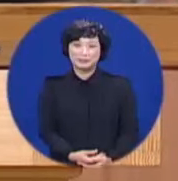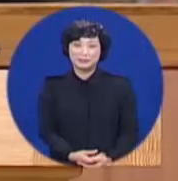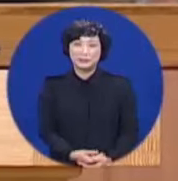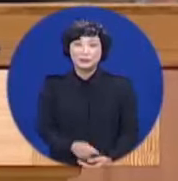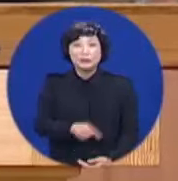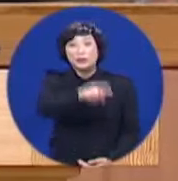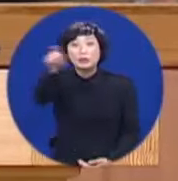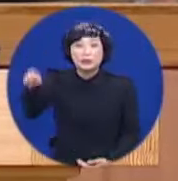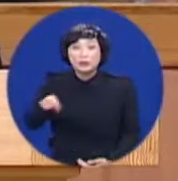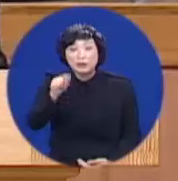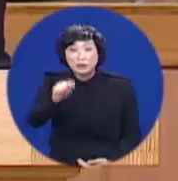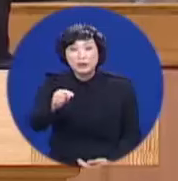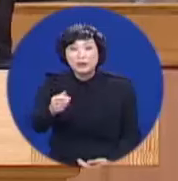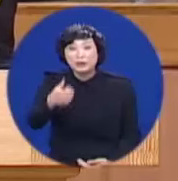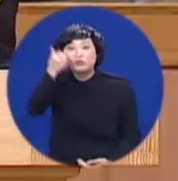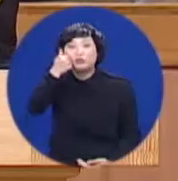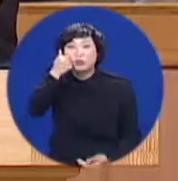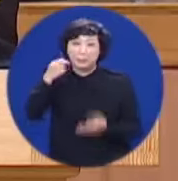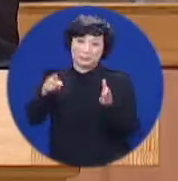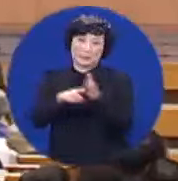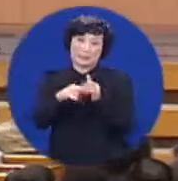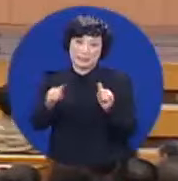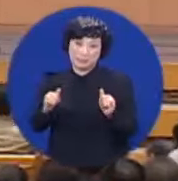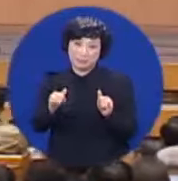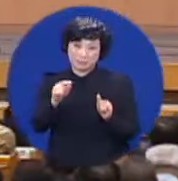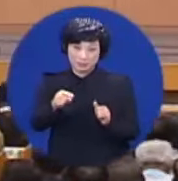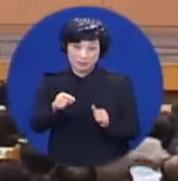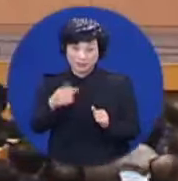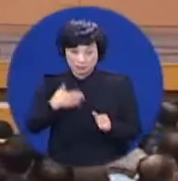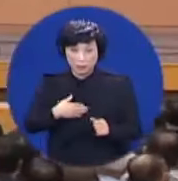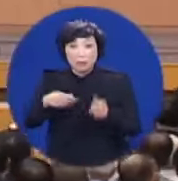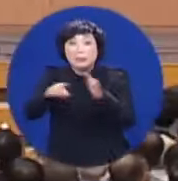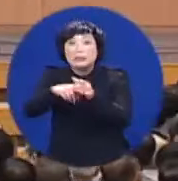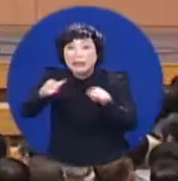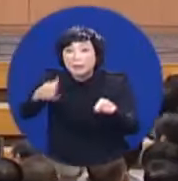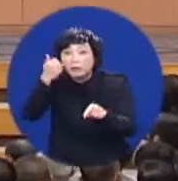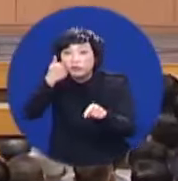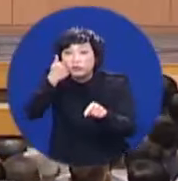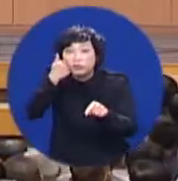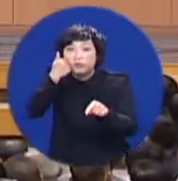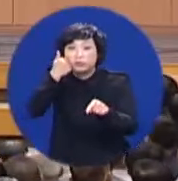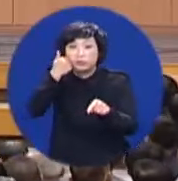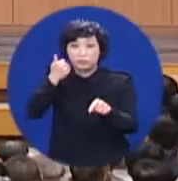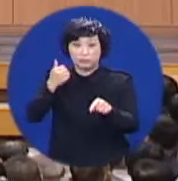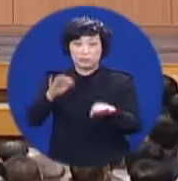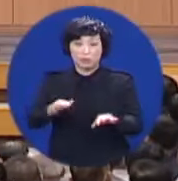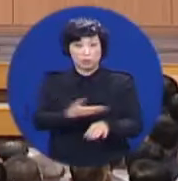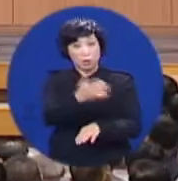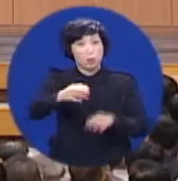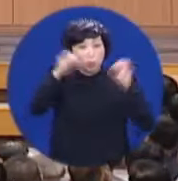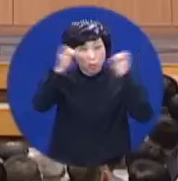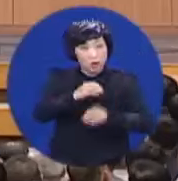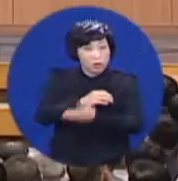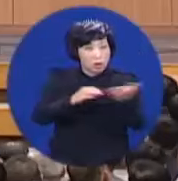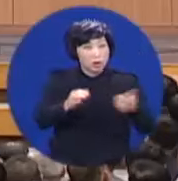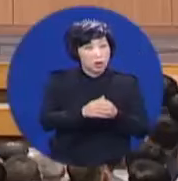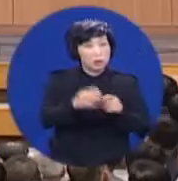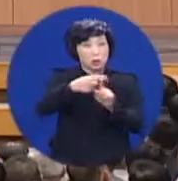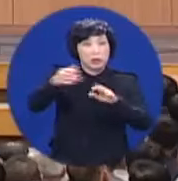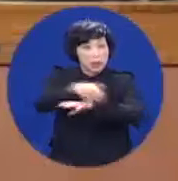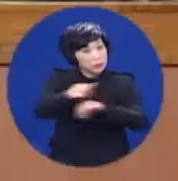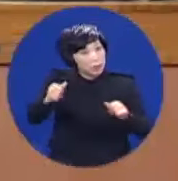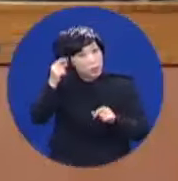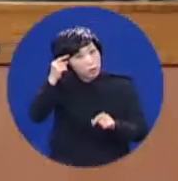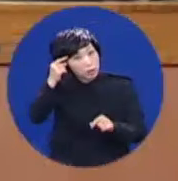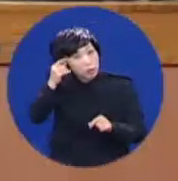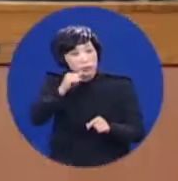이게 믿는 사람. 그 믿는 사람이 누구냐. 잘못하면 교회 다니는 사람.